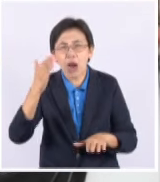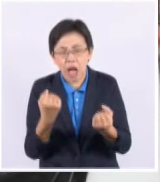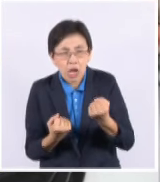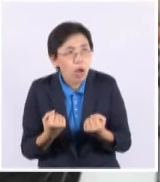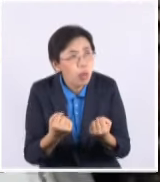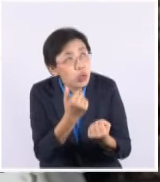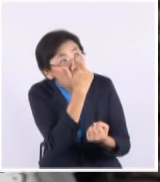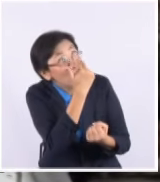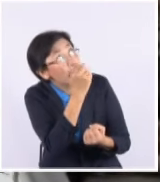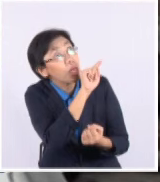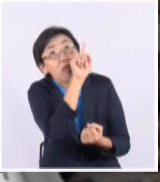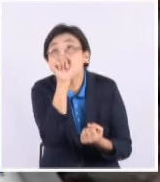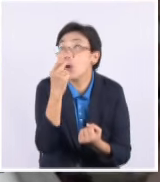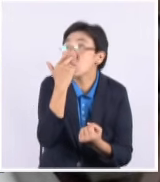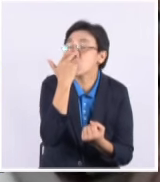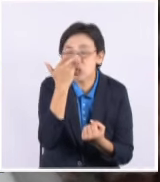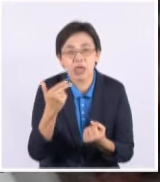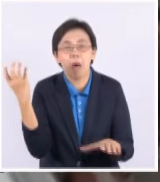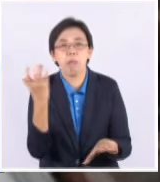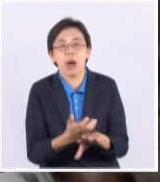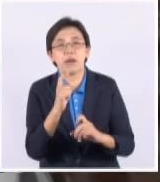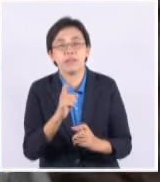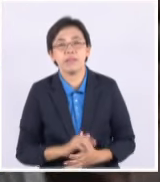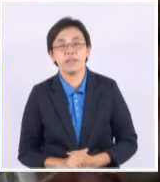ตุปุ๊บก็เตือนเลยฟังเสียงเขาหน่อยฮะคุณอนุชาครับ